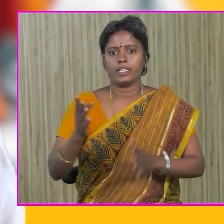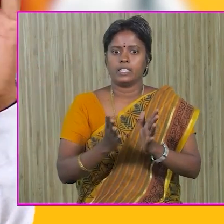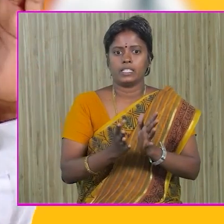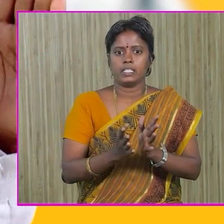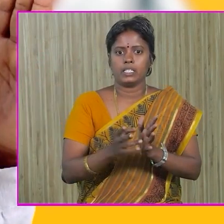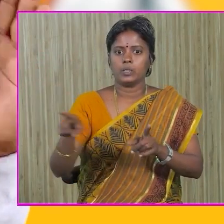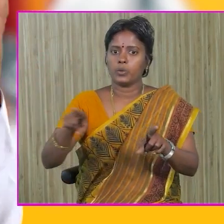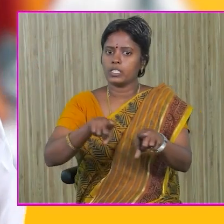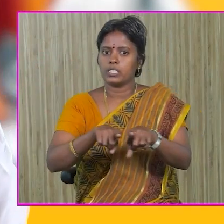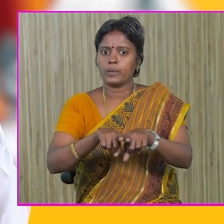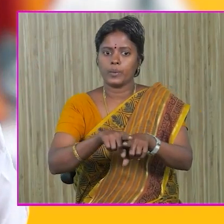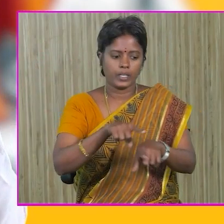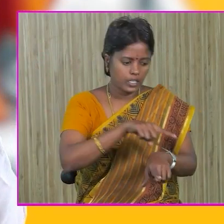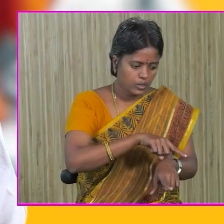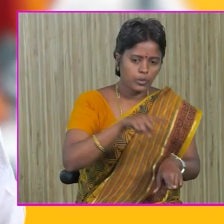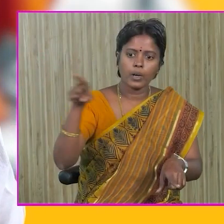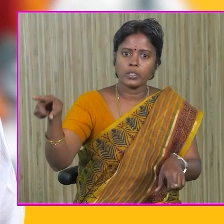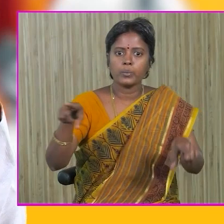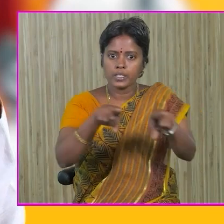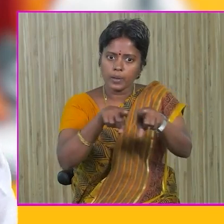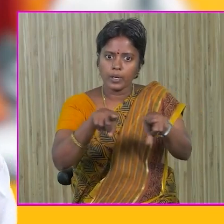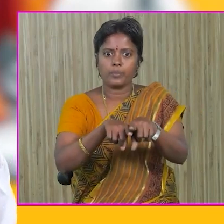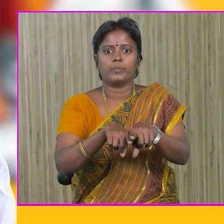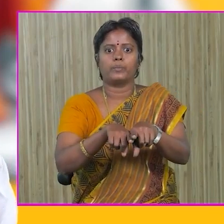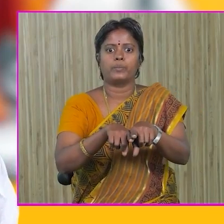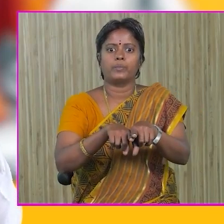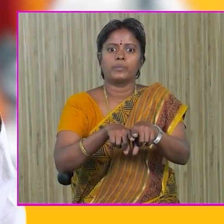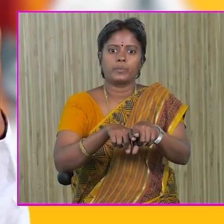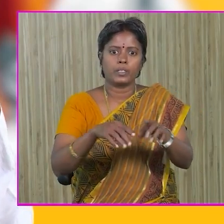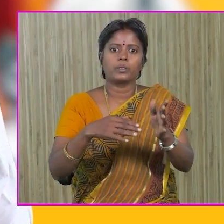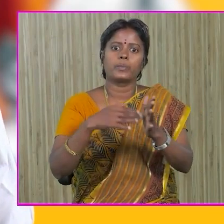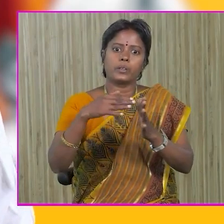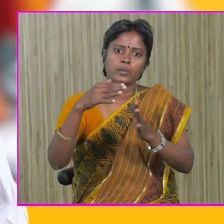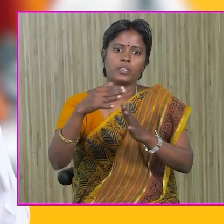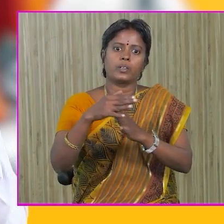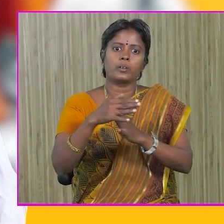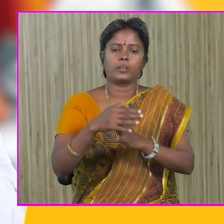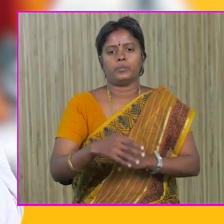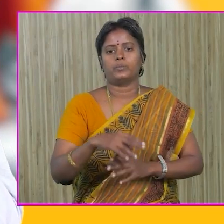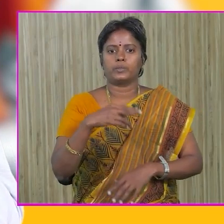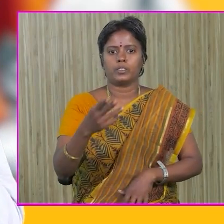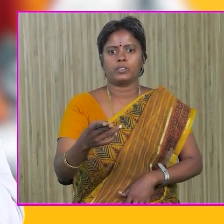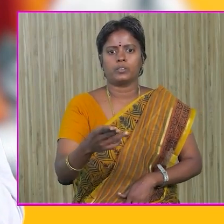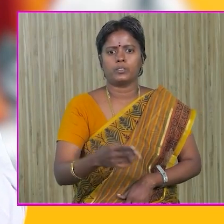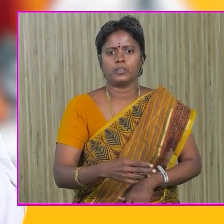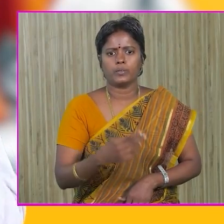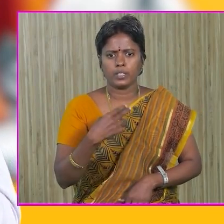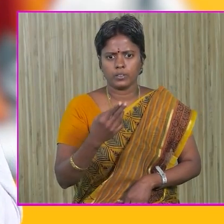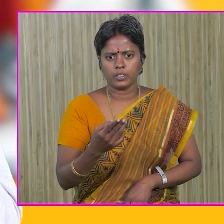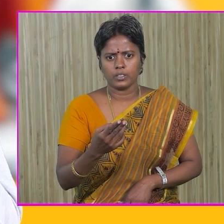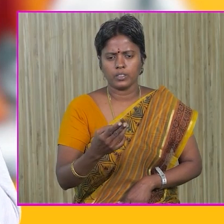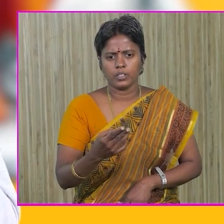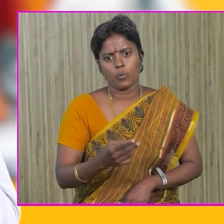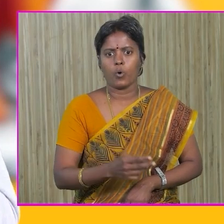செய்து இதை போலத்தான் ராக்கெட் இருக்கும், இதில் உள்ள பிரிவுகளைப் போலவே அதிலும் இருக்கும் என விளக்குவது